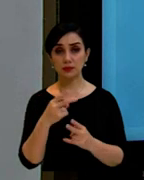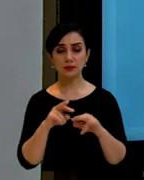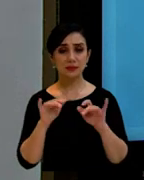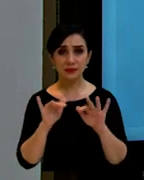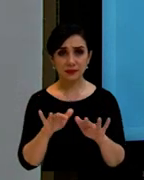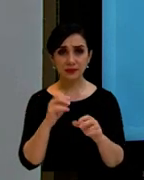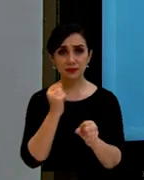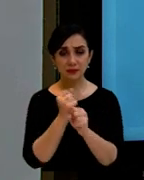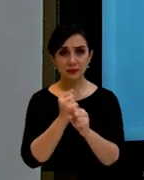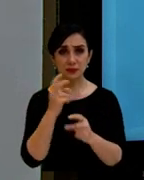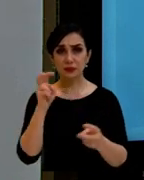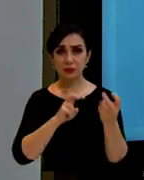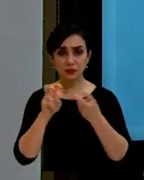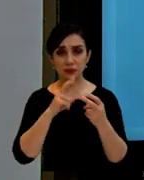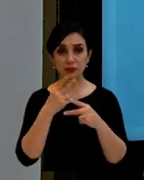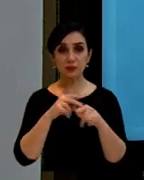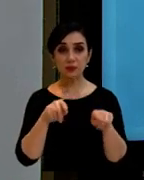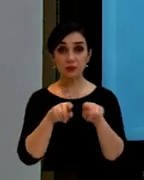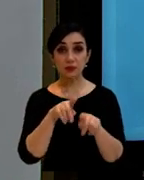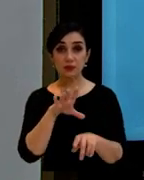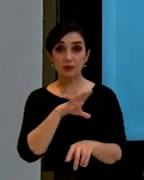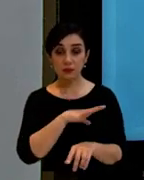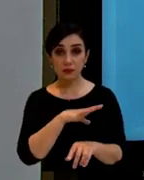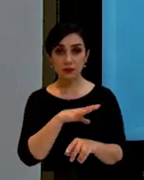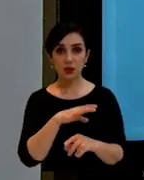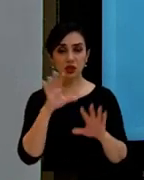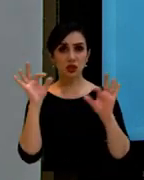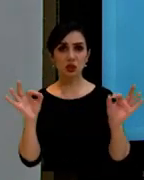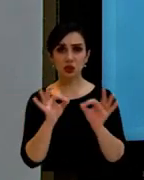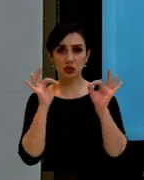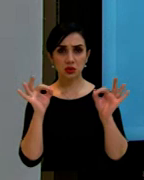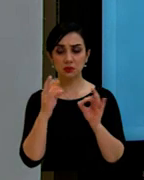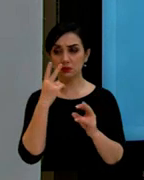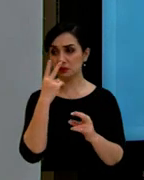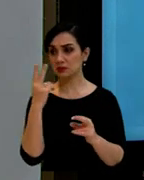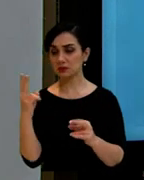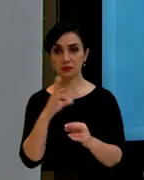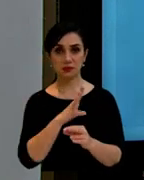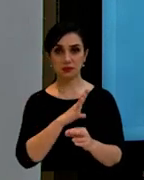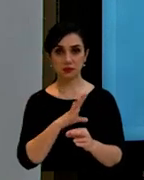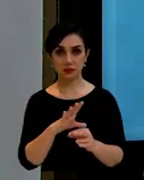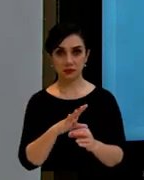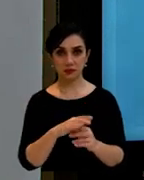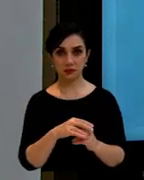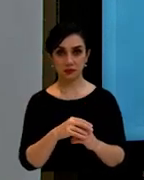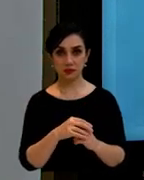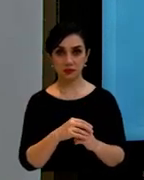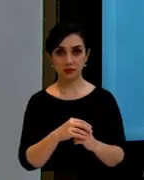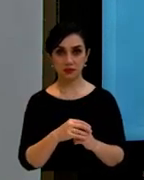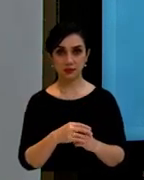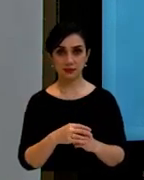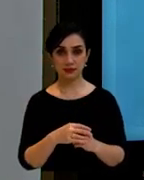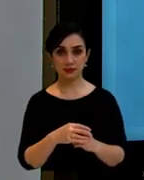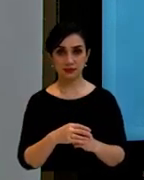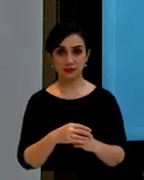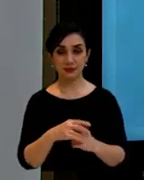yugurib, xesh u aqrabolarini izlab yursa, hech kim qayrilib qaramasmish.